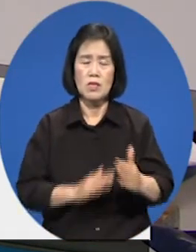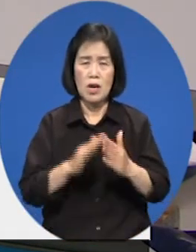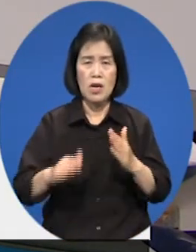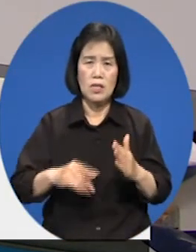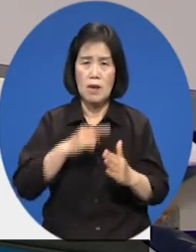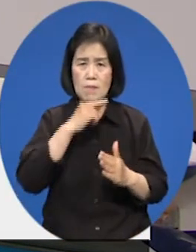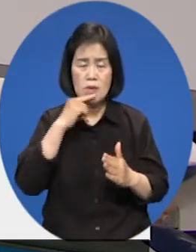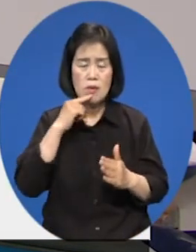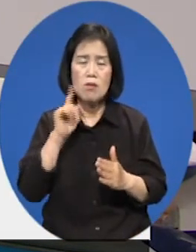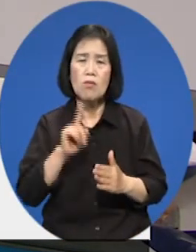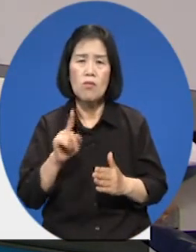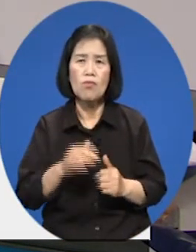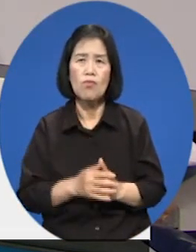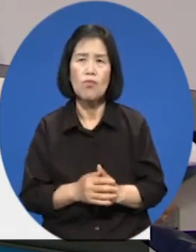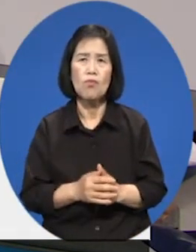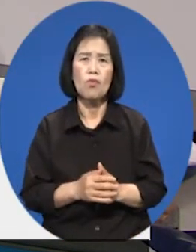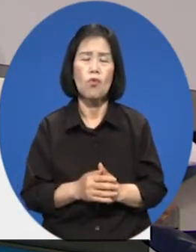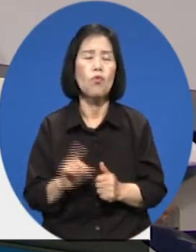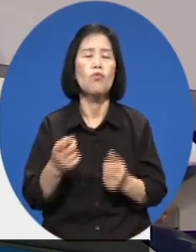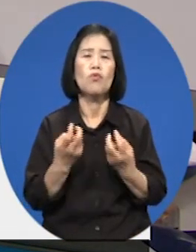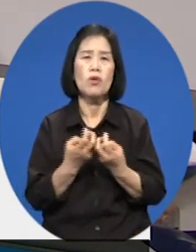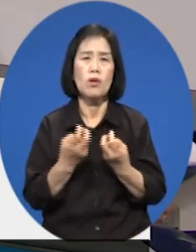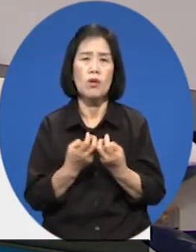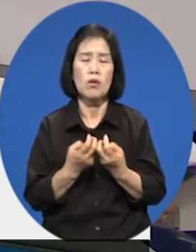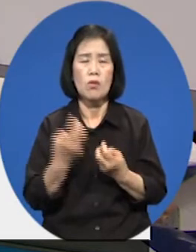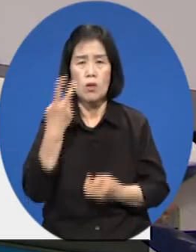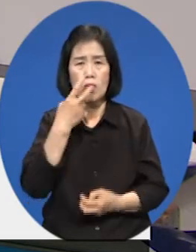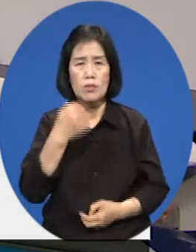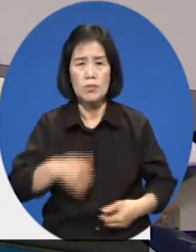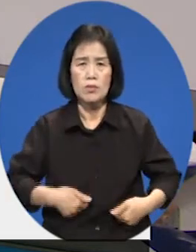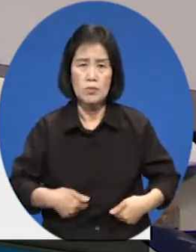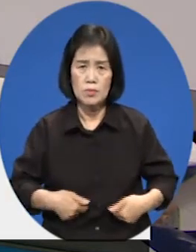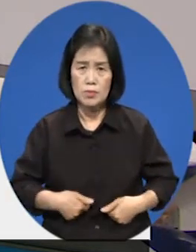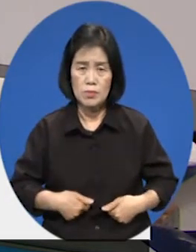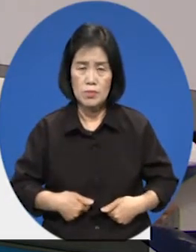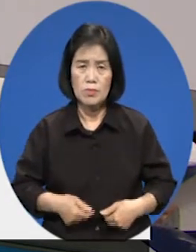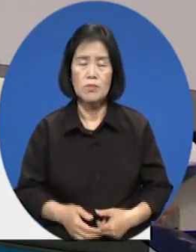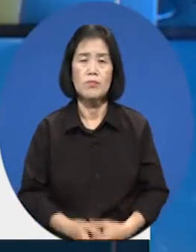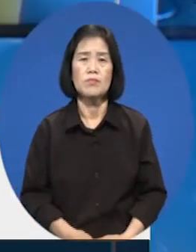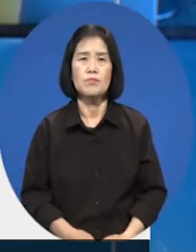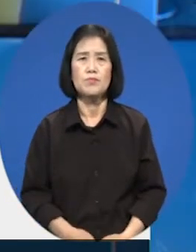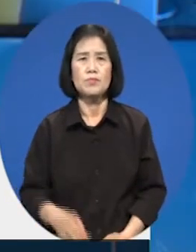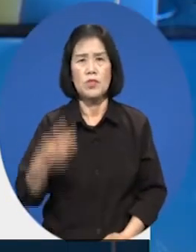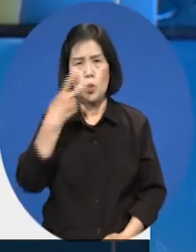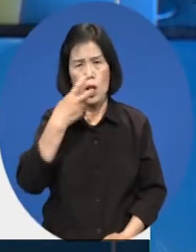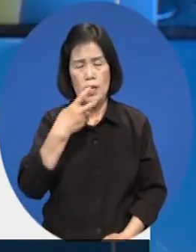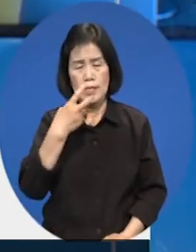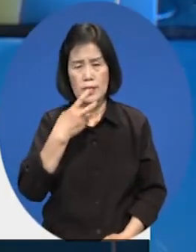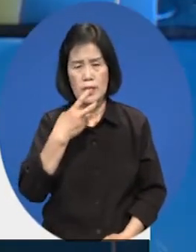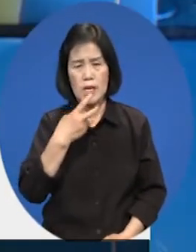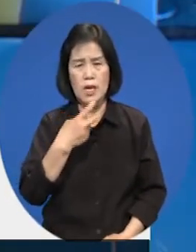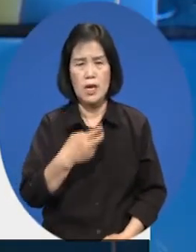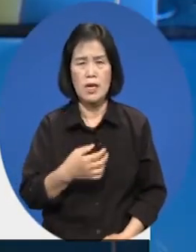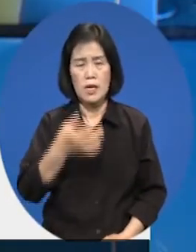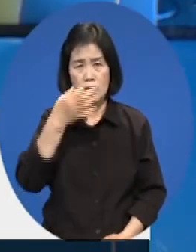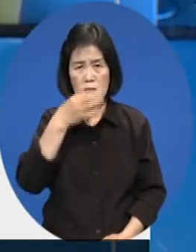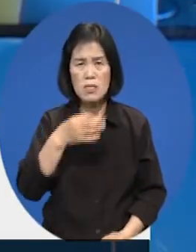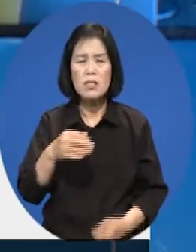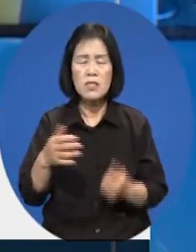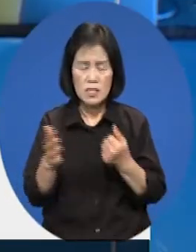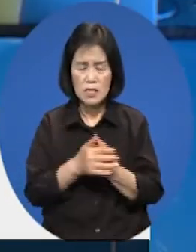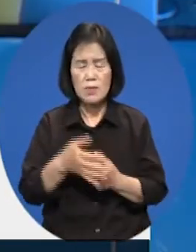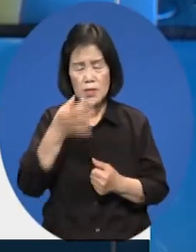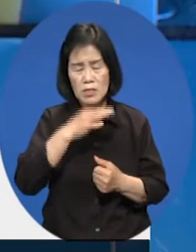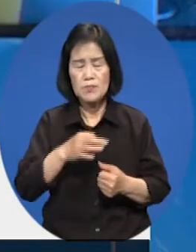상당한 상태인데 네네네. 이런 분들은 그럼 어떻게 지금 관리를 해야 됩니까? 관리 자체가 그래서 이제 사실은 금리 인상이 굉장히